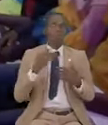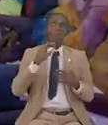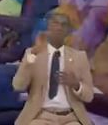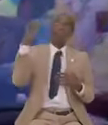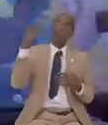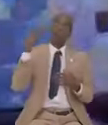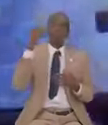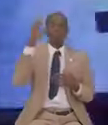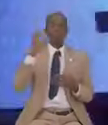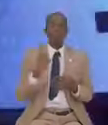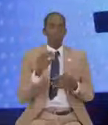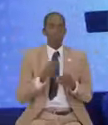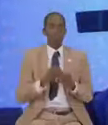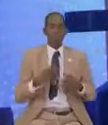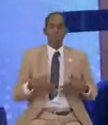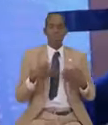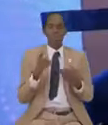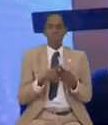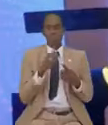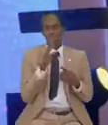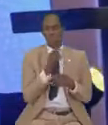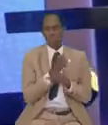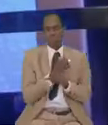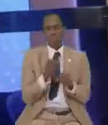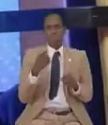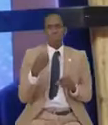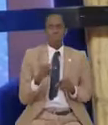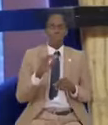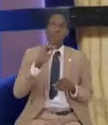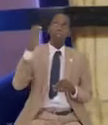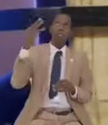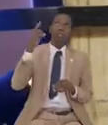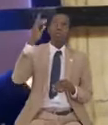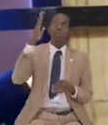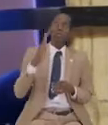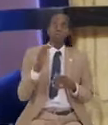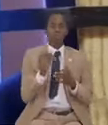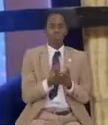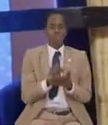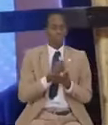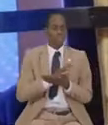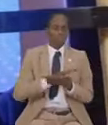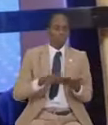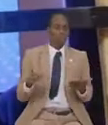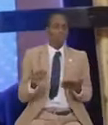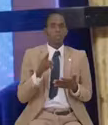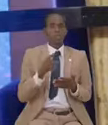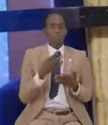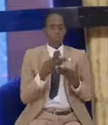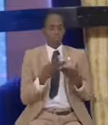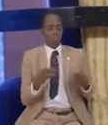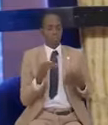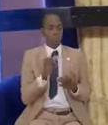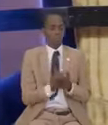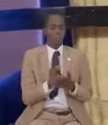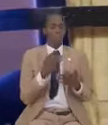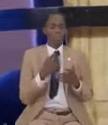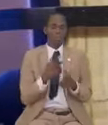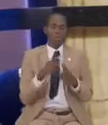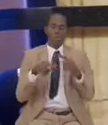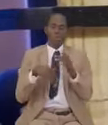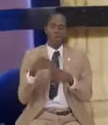ta vie d'être sauvé la grâce de Dieu qui scientifique alors tu règles selon et tu peux sortir qu'est-ce qui se passe